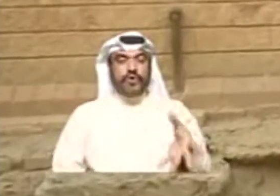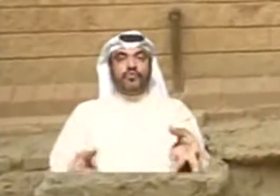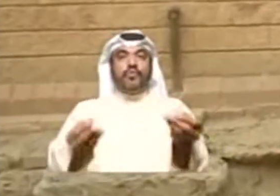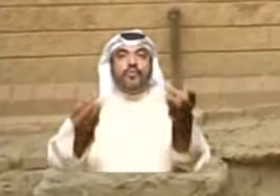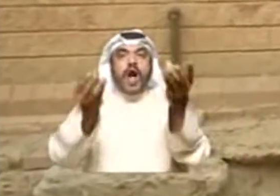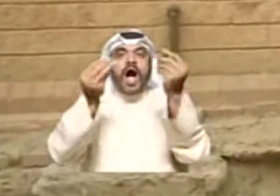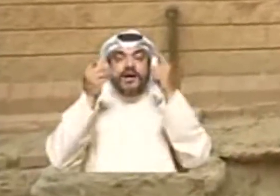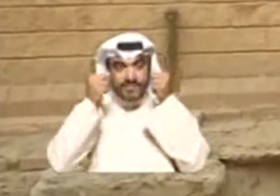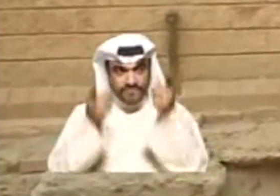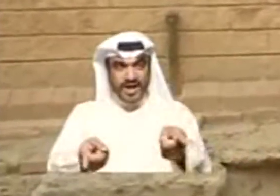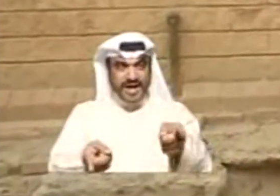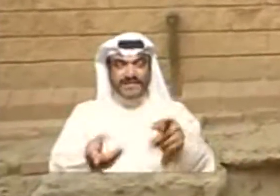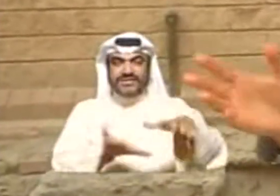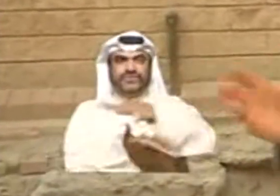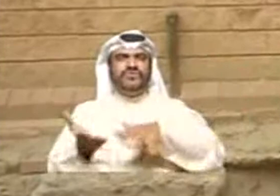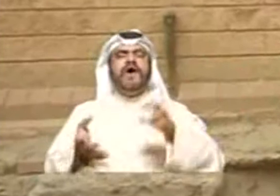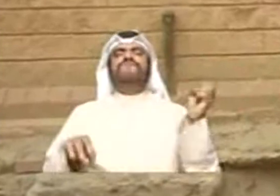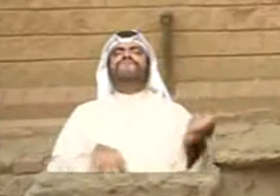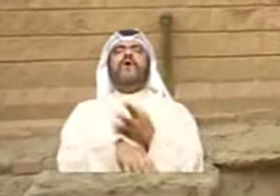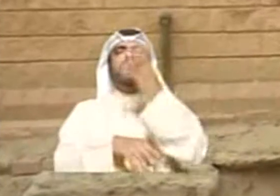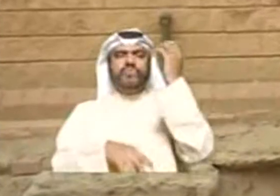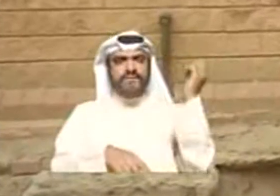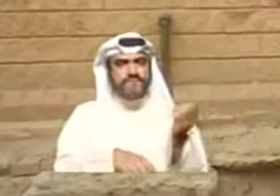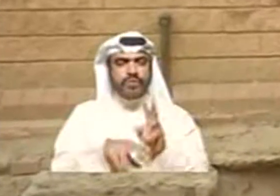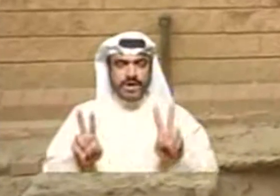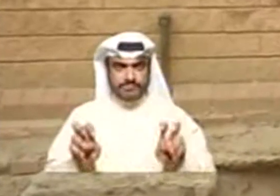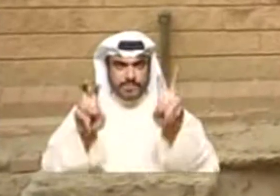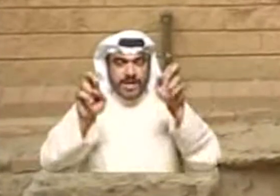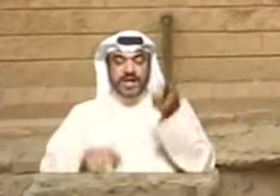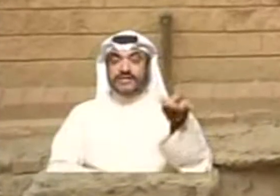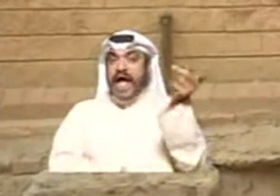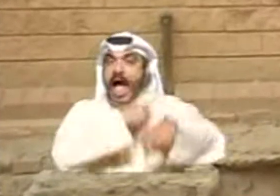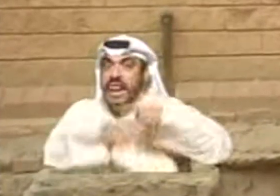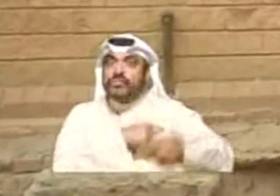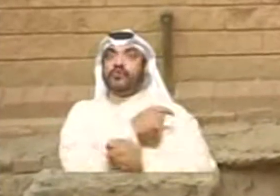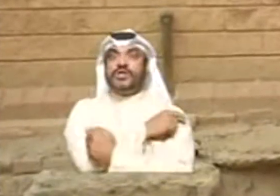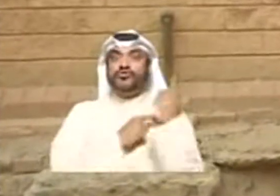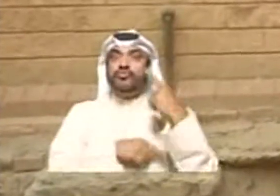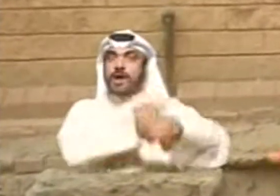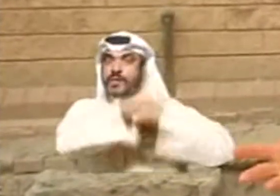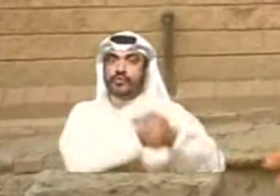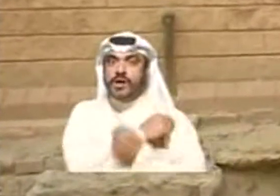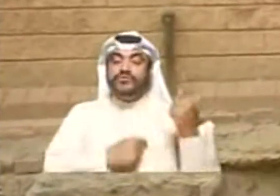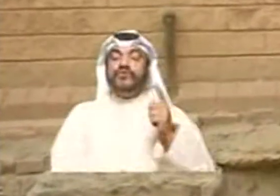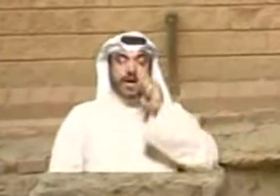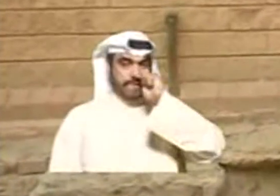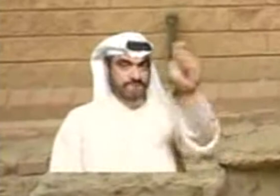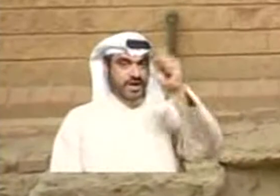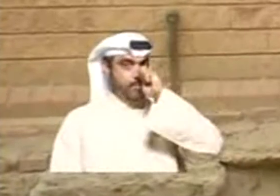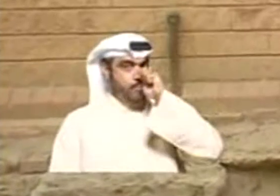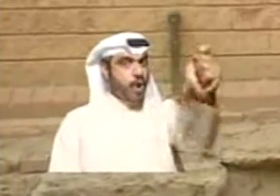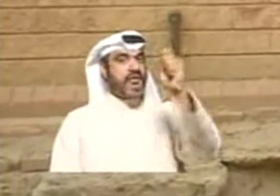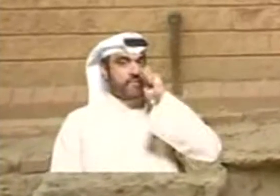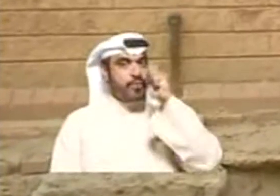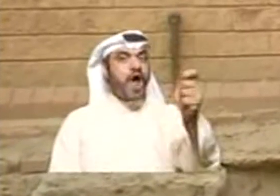من المخالفات في هذا الشارع، ووزارة الكهرباء والماء تحرر أسبوعيا عشرات المخالفات وهي ماضية في